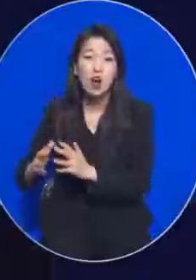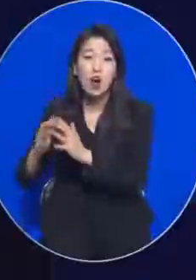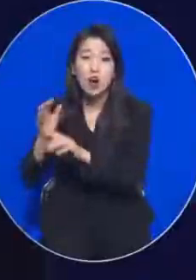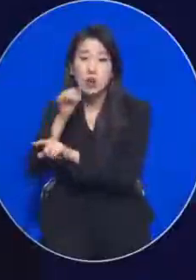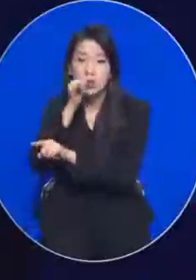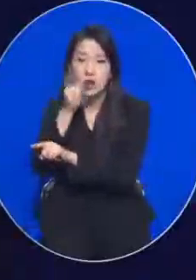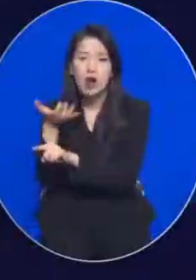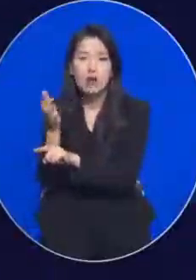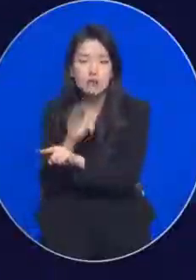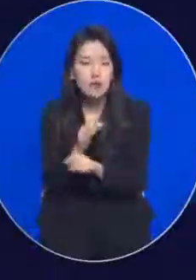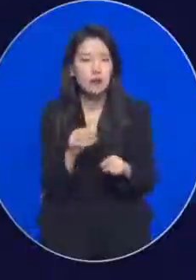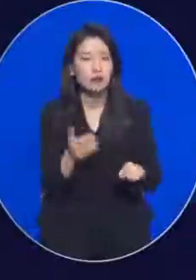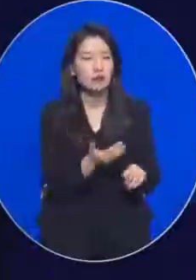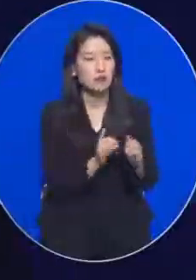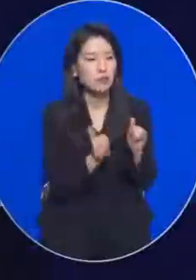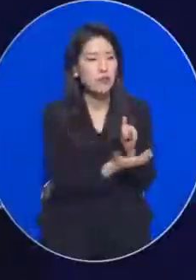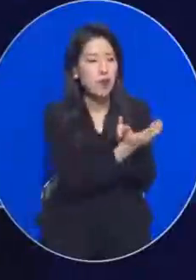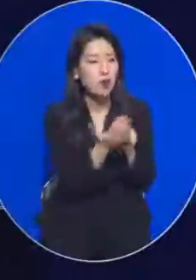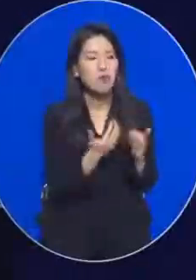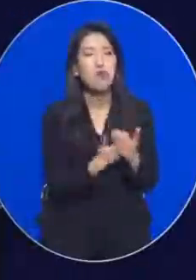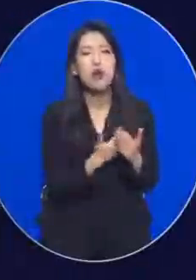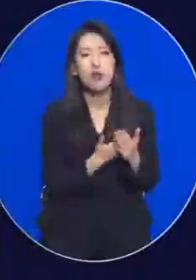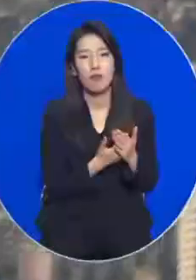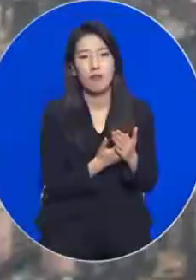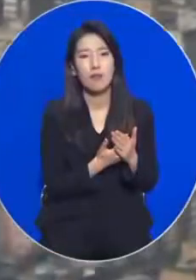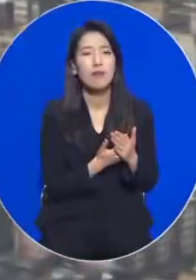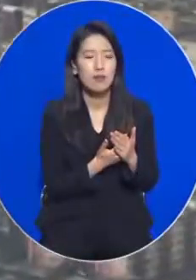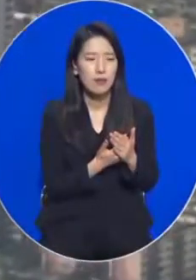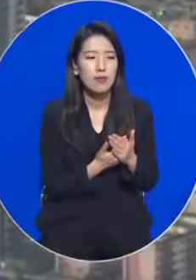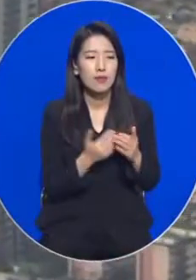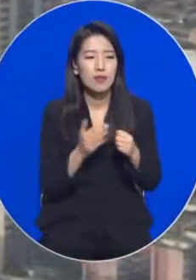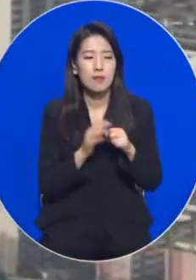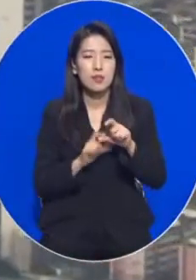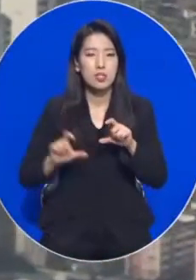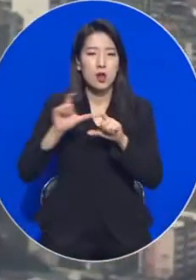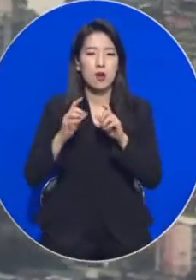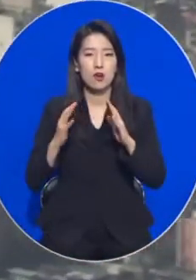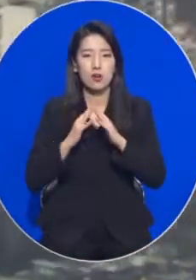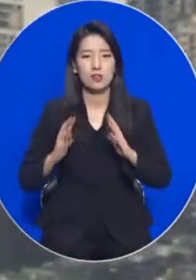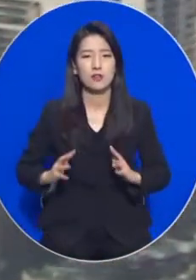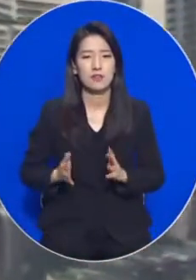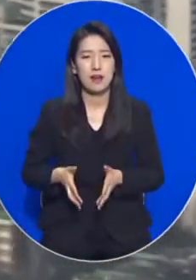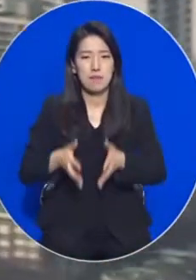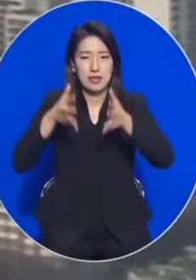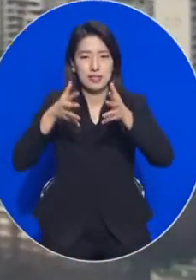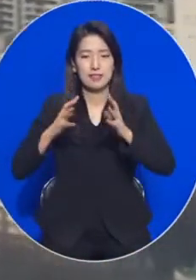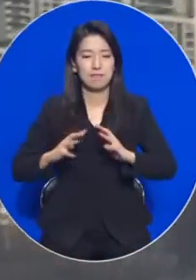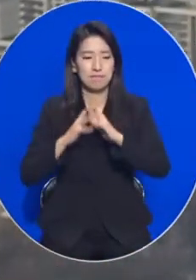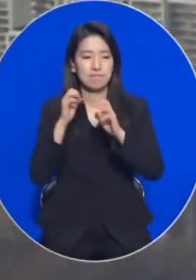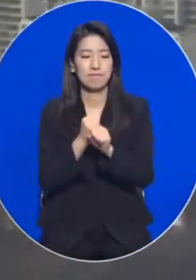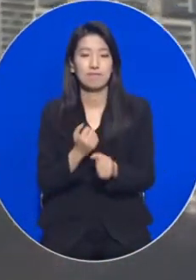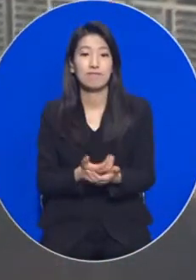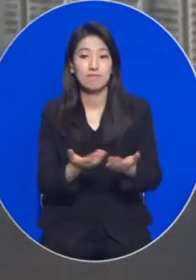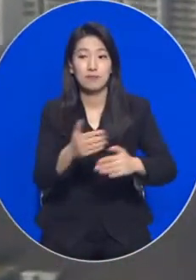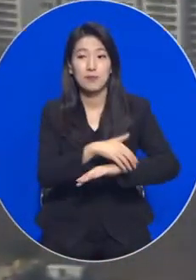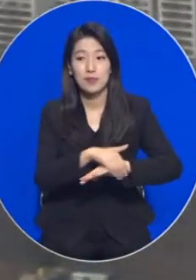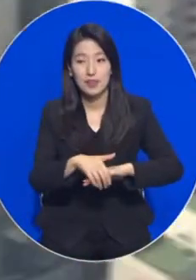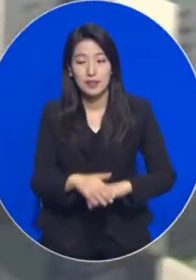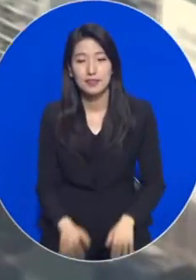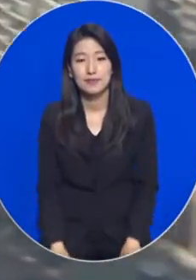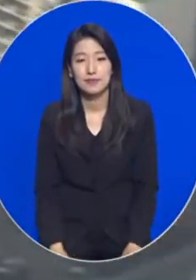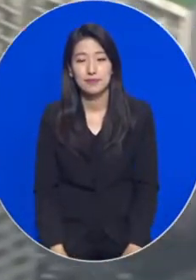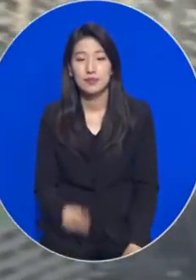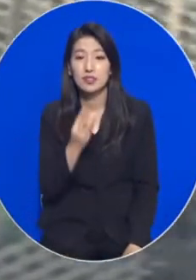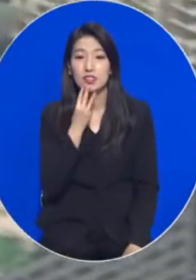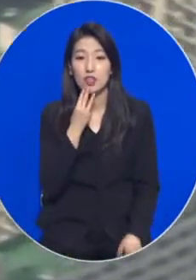추가적인 주택 공급이 절실한 상황입니다. 전체 83만 6천 가구 중 수도권의 약 61만 6천